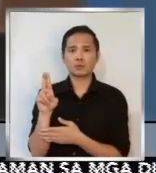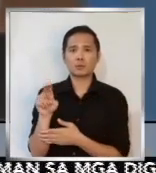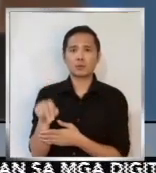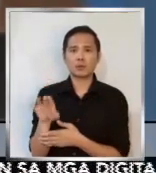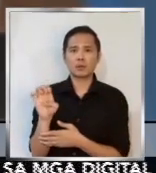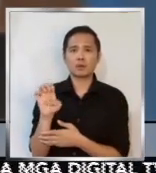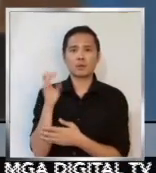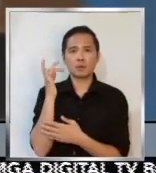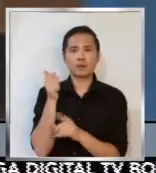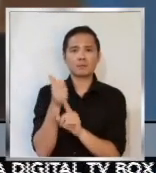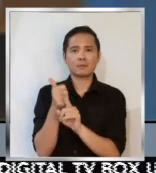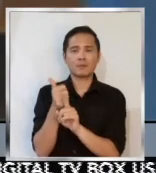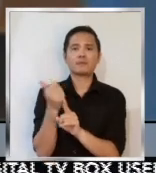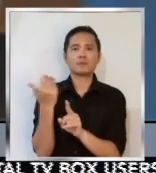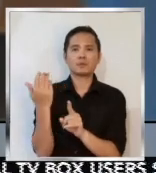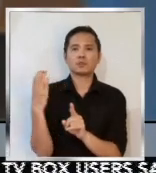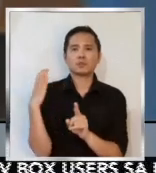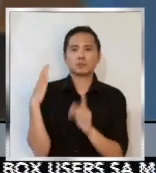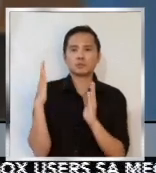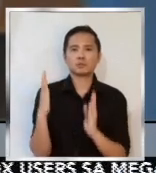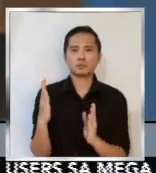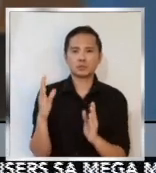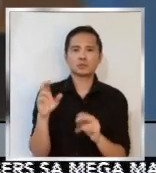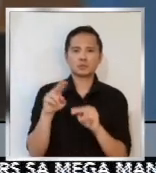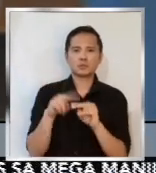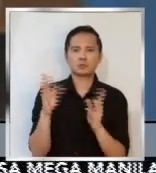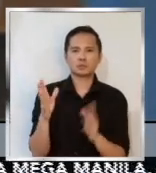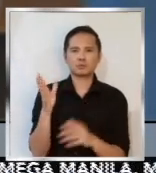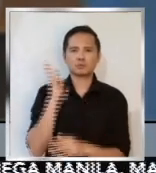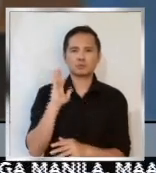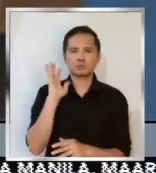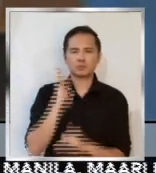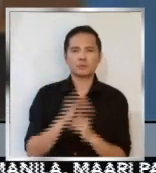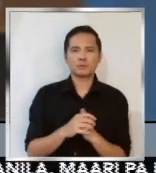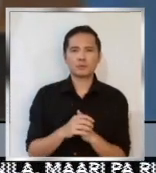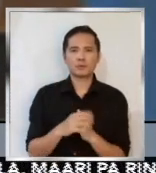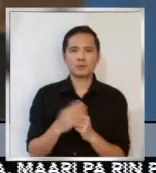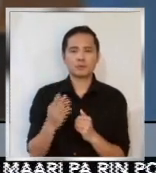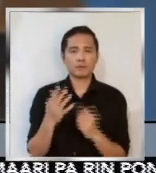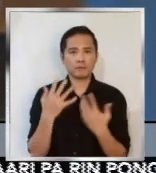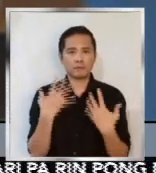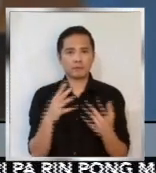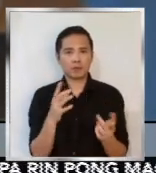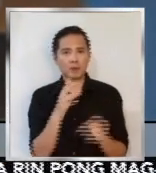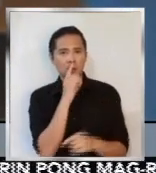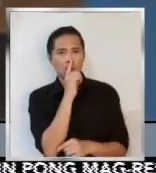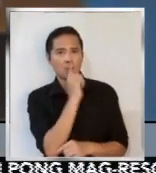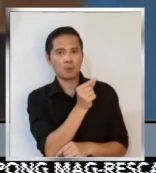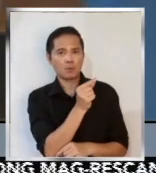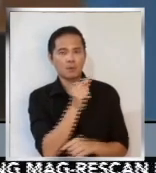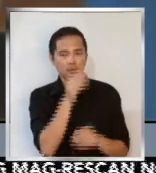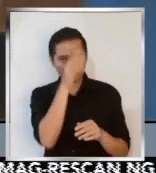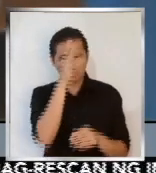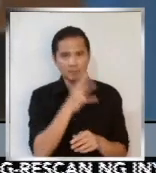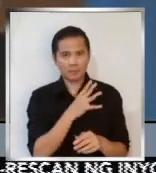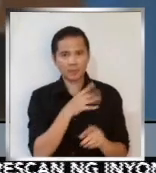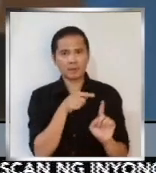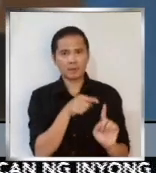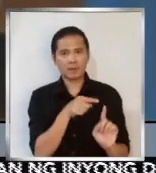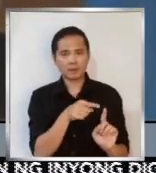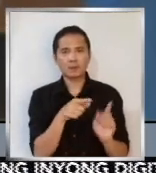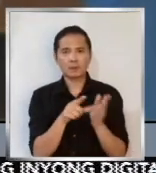Chairman. Sa pagdinig ng Senado, tinawag ng whistleblower at dating anti-fraud legal officer na si Attorney Thorson Keith si Duque